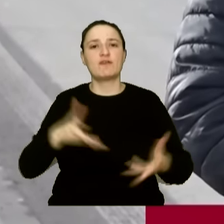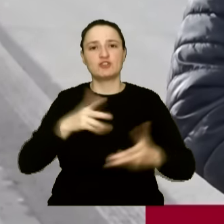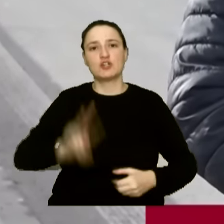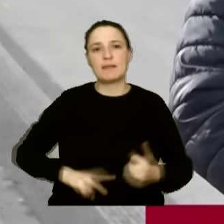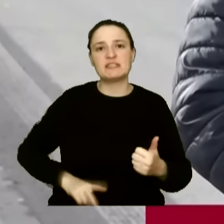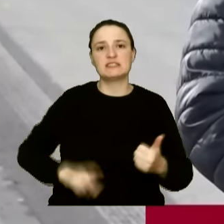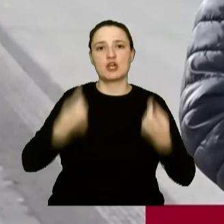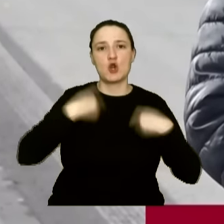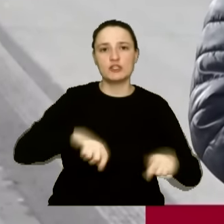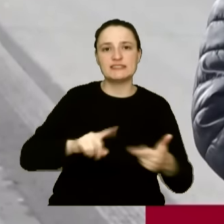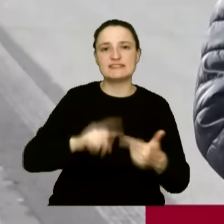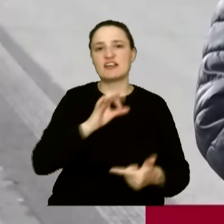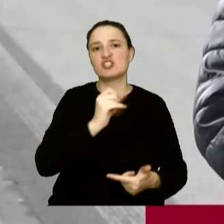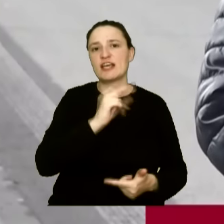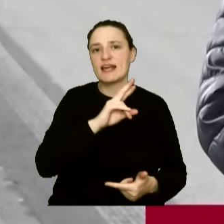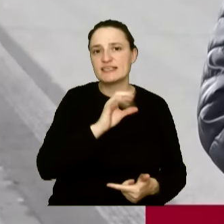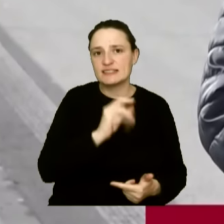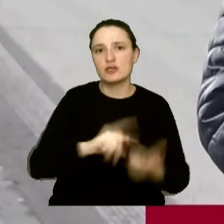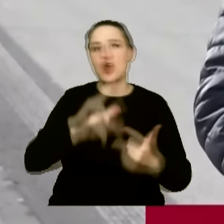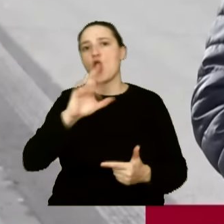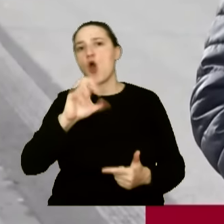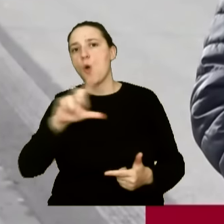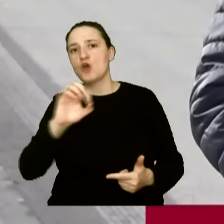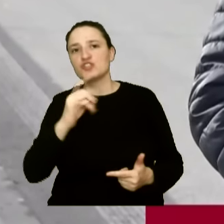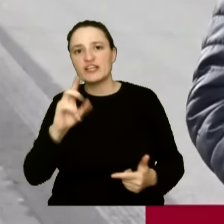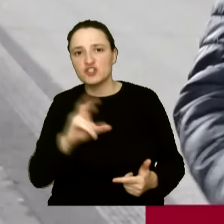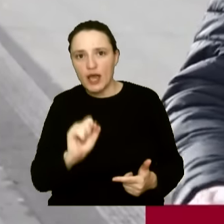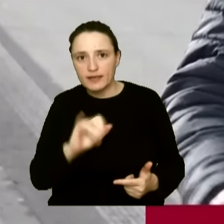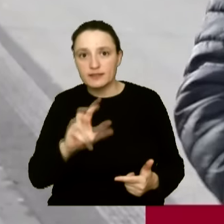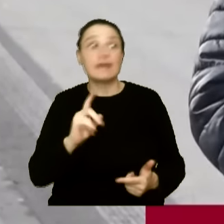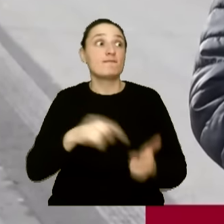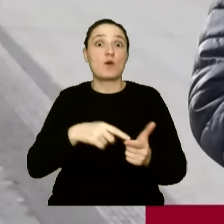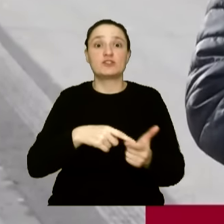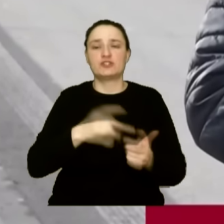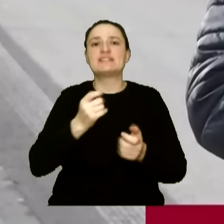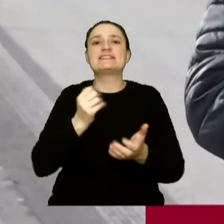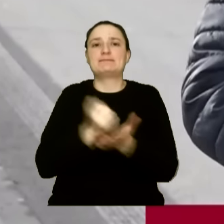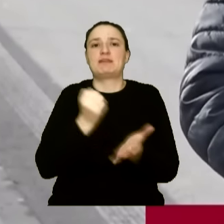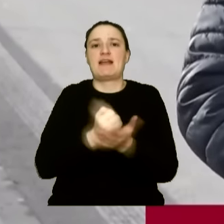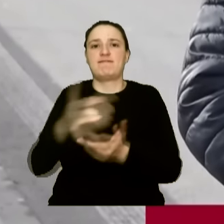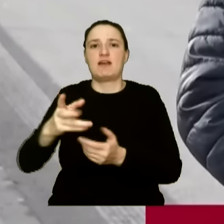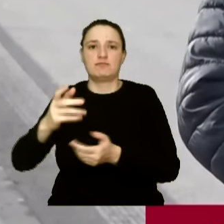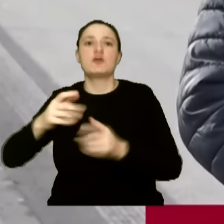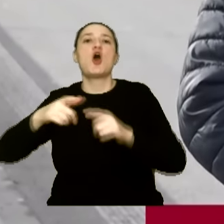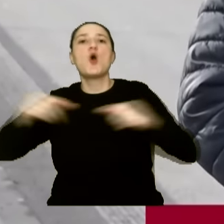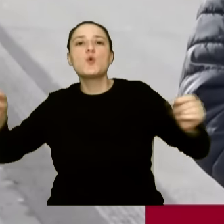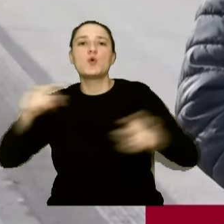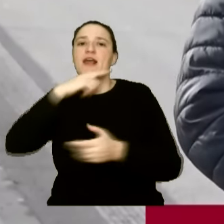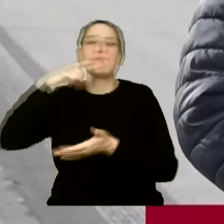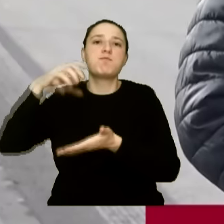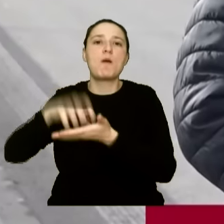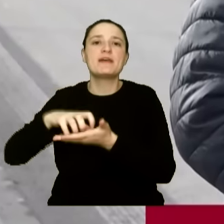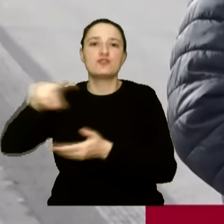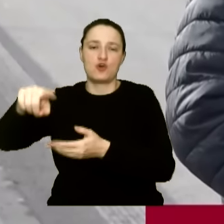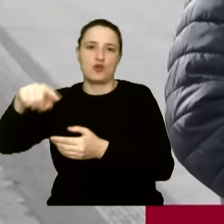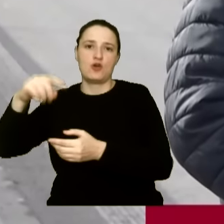rolnictwa, do pana Siekierskiego, do Kołodziejczaka w sprawie właśnie importu ogórków i pomidorów z Rosji,